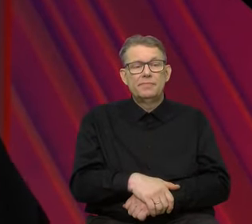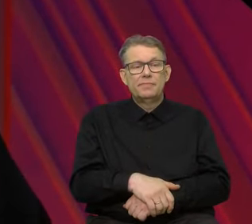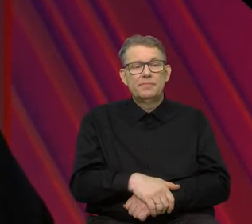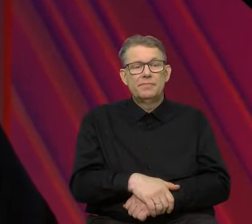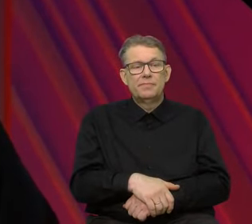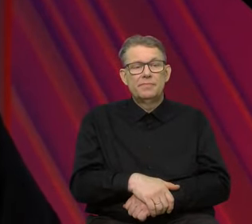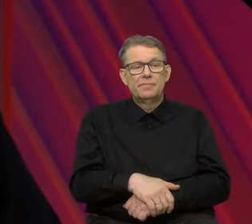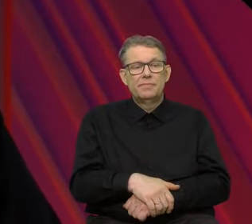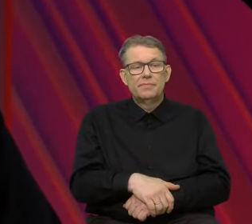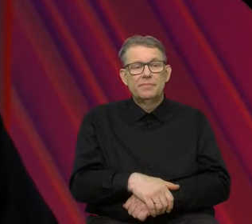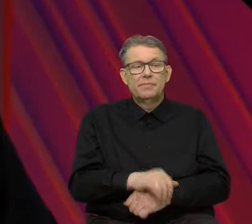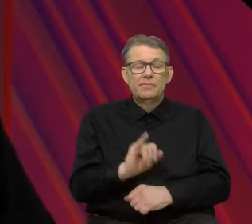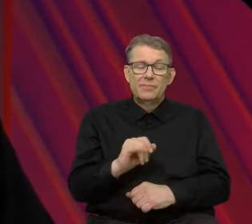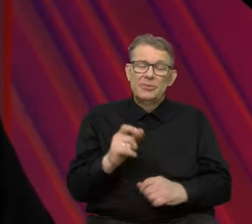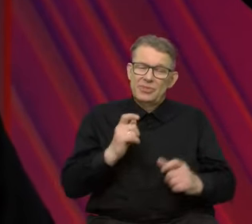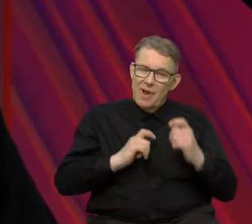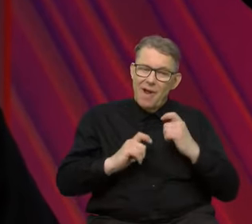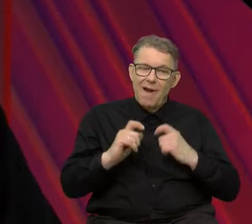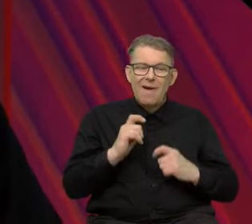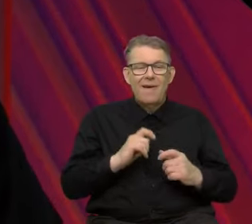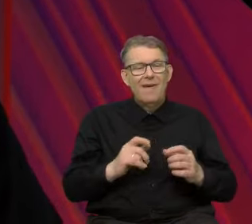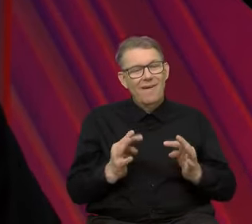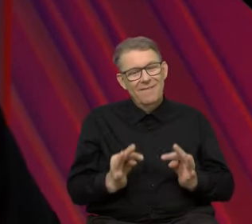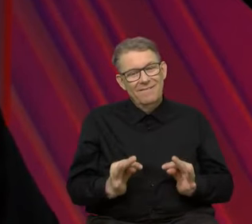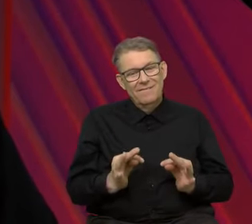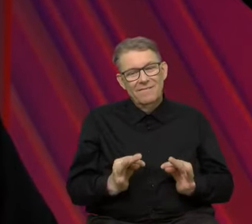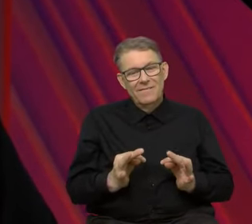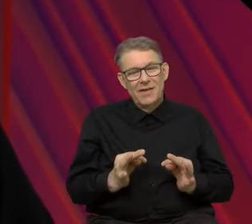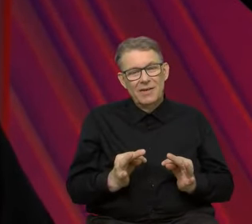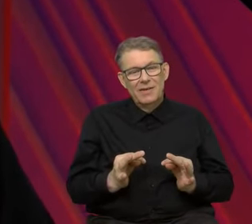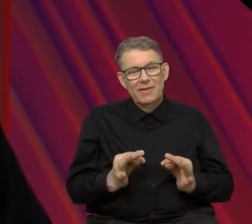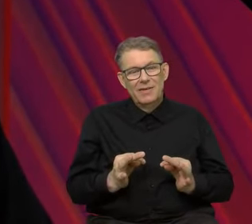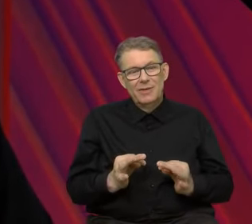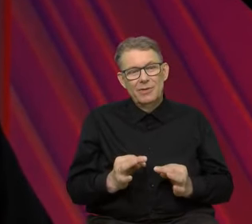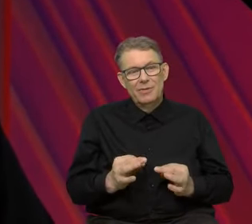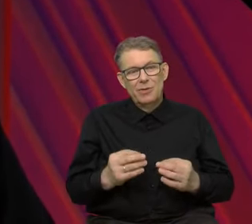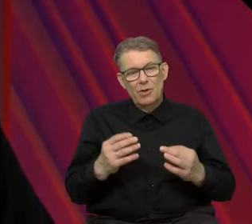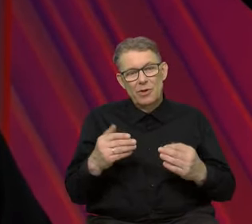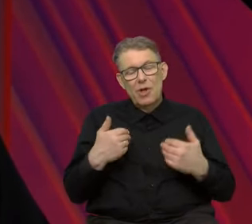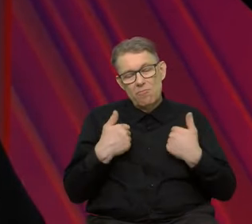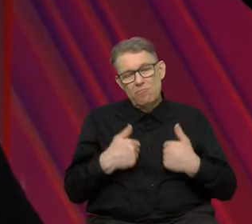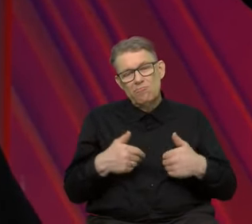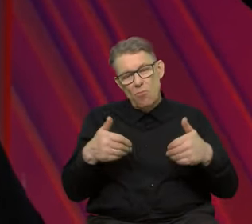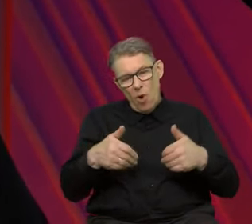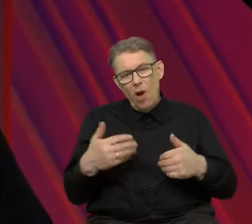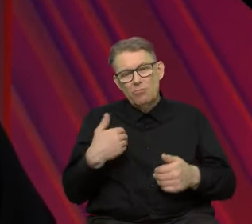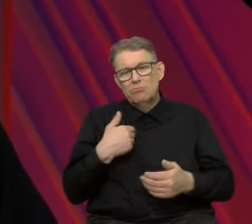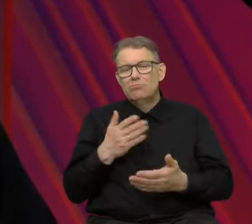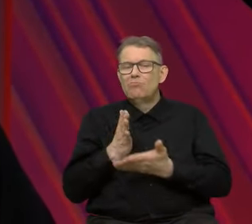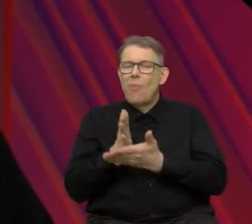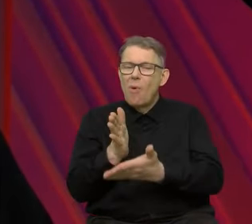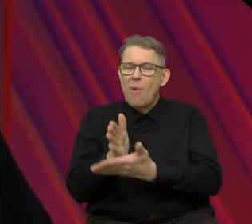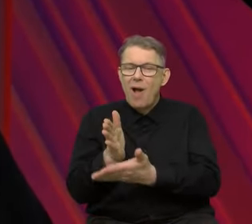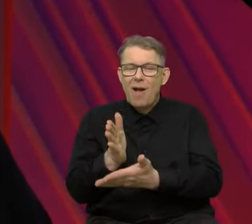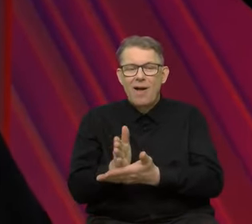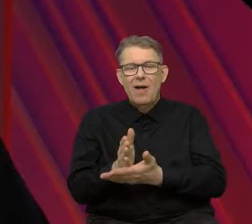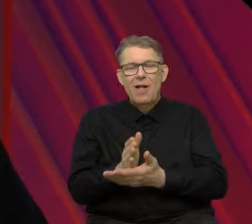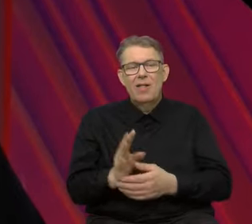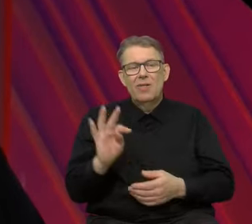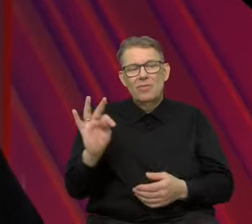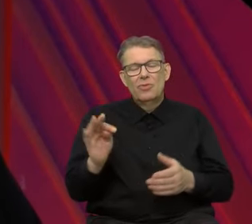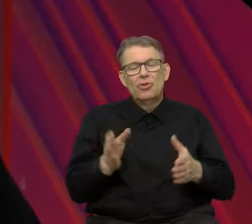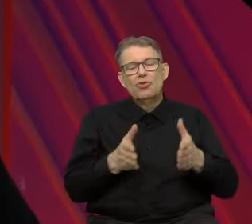I cieszę się, że mogłam mu pomagać w jego